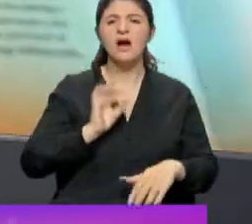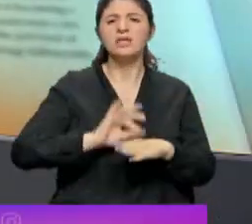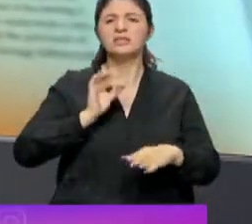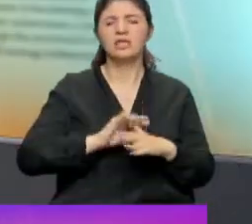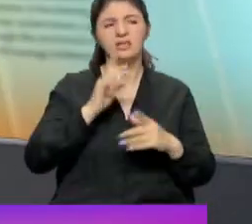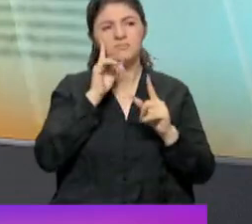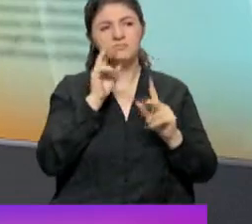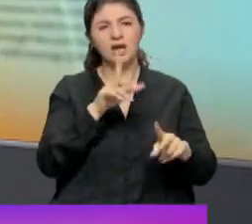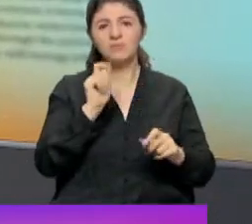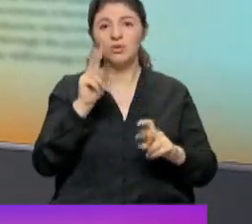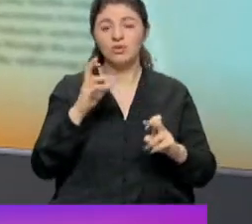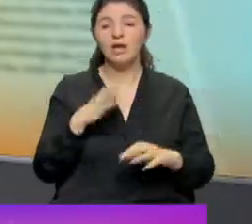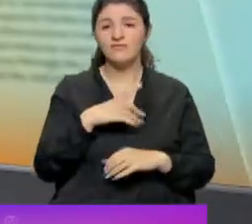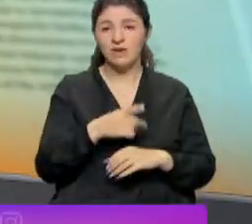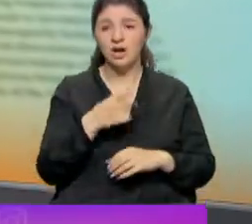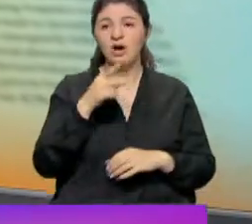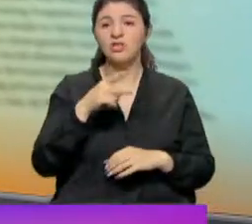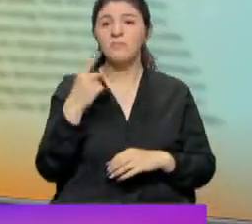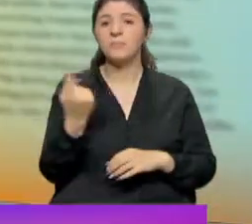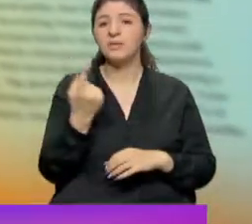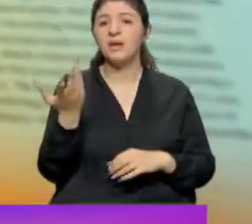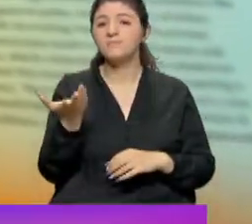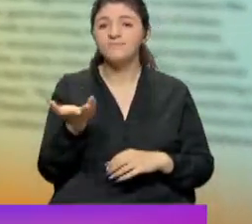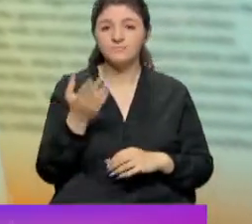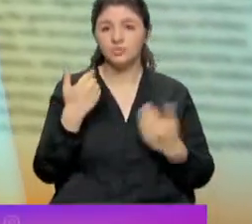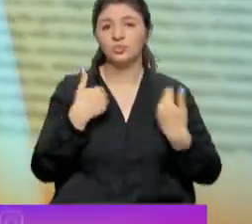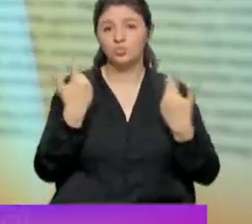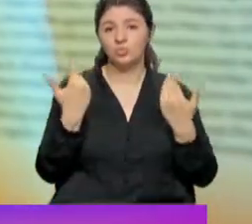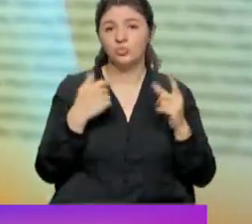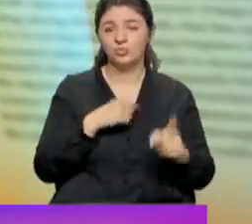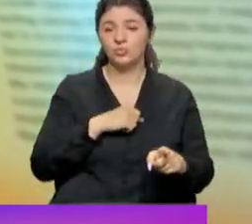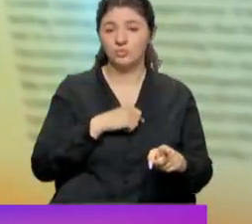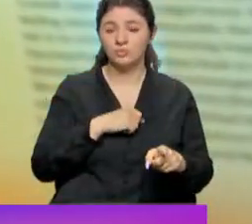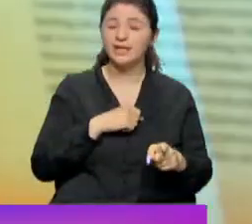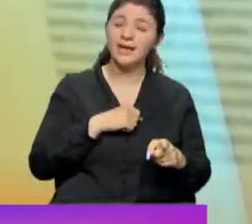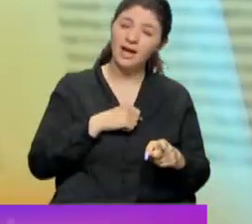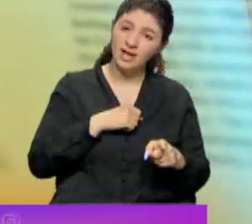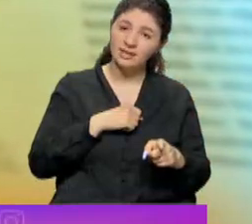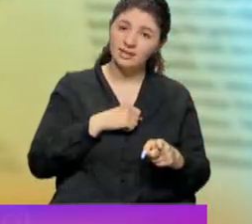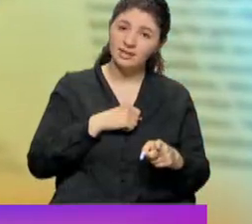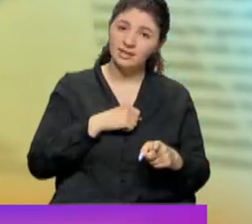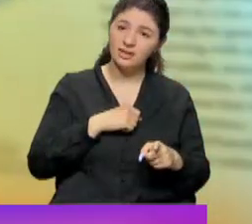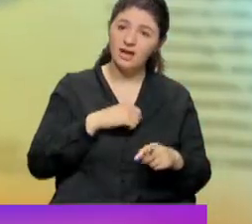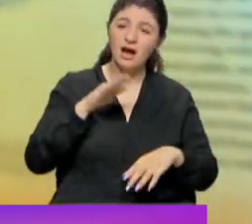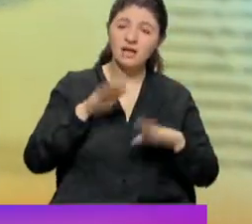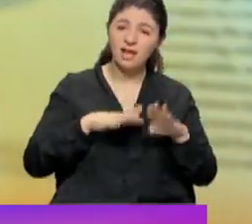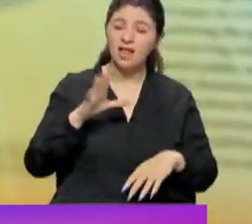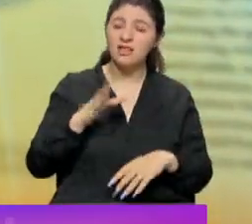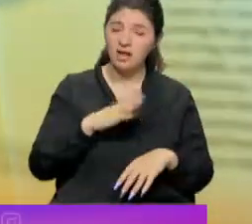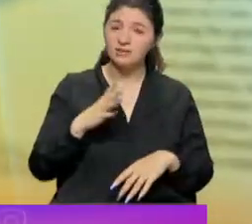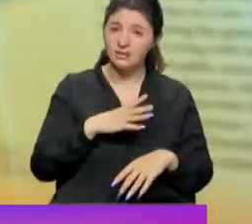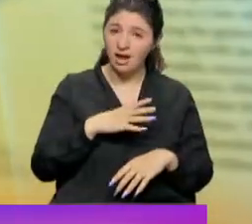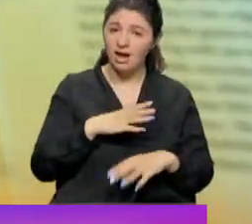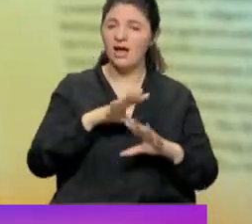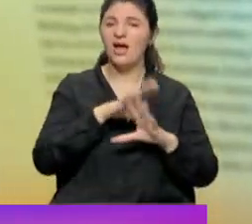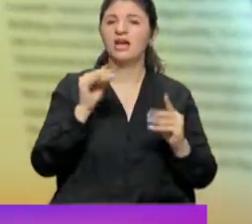hassasiyetle üzerinde durduğumuz konular var onlardan bir tanesi de hukuk yani Adalet varsa